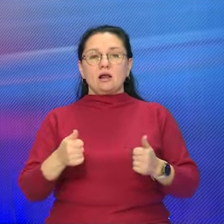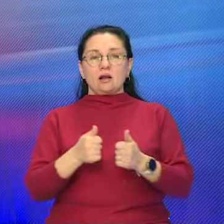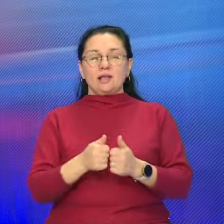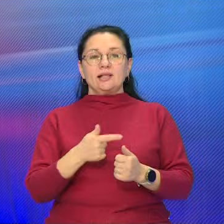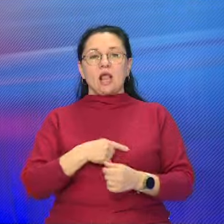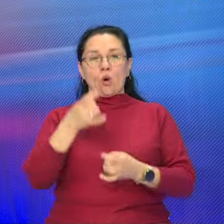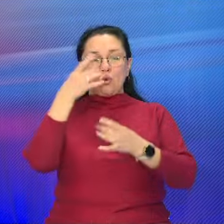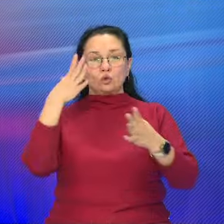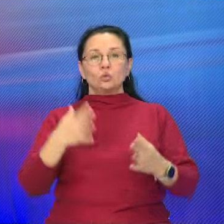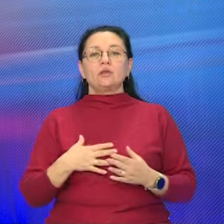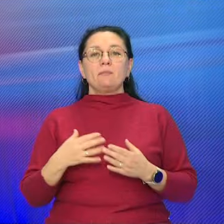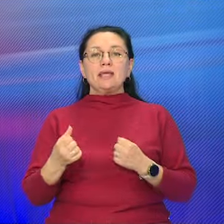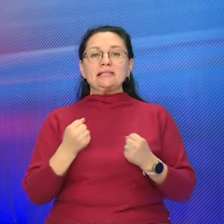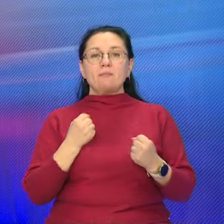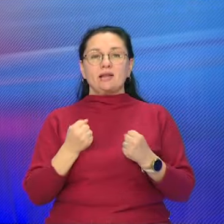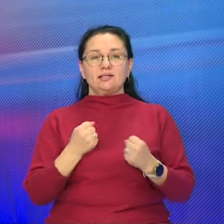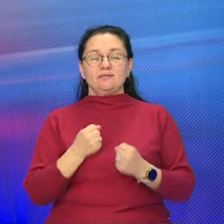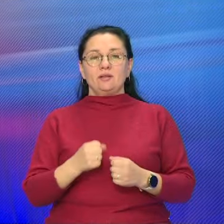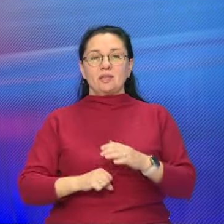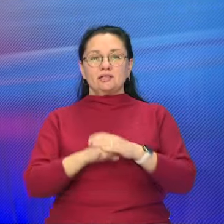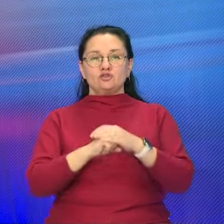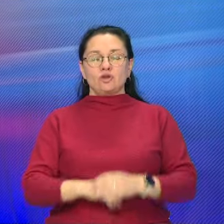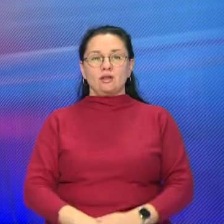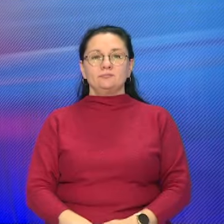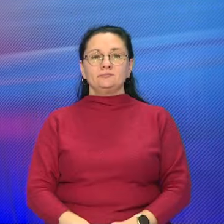і спартыўным дасягненням.